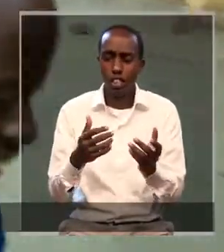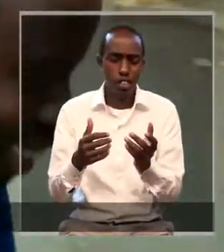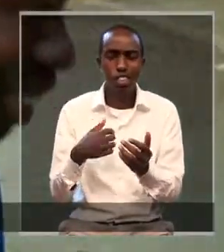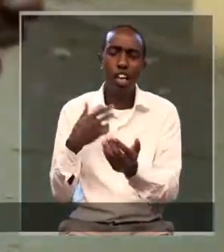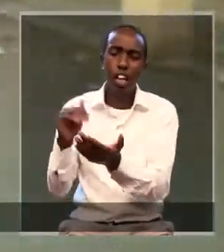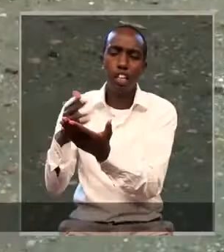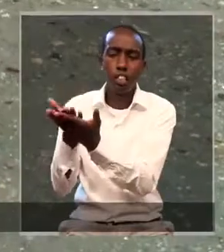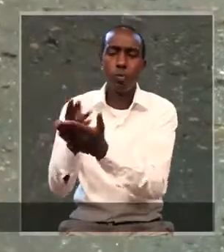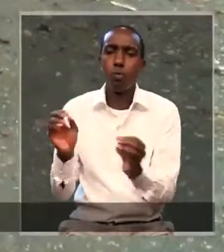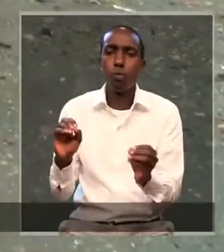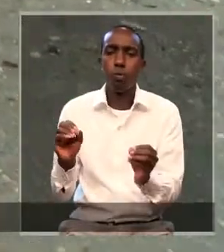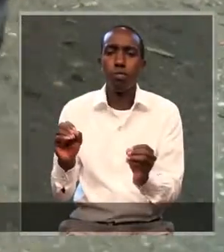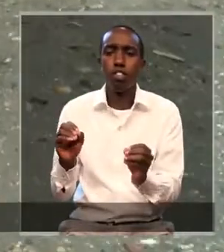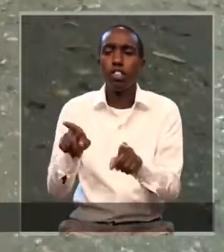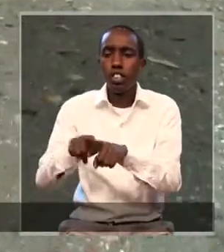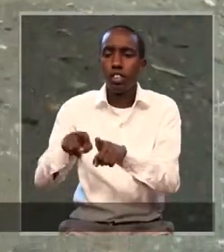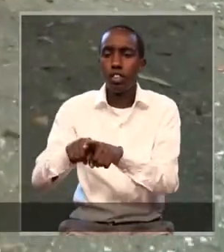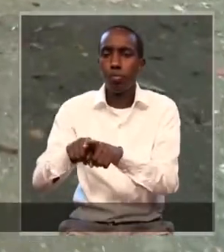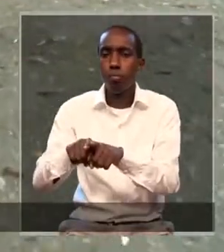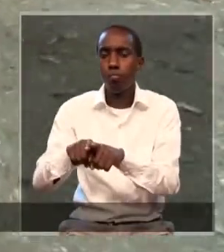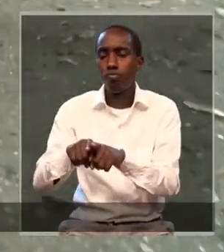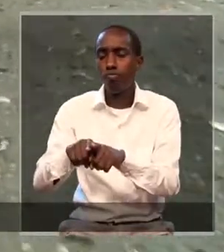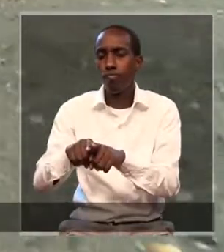Ntabyo mbasaba muri makeya kandi kindi